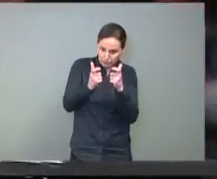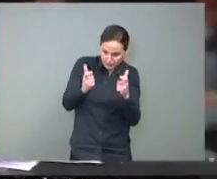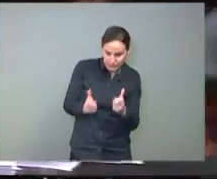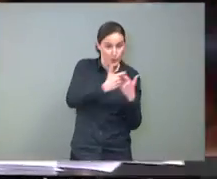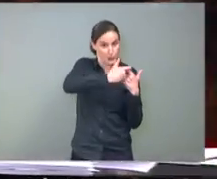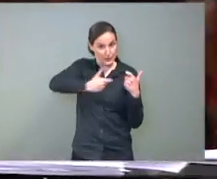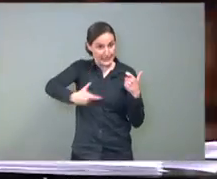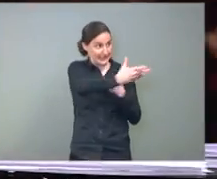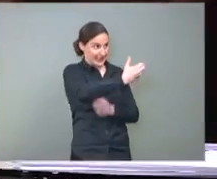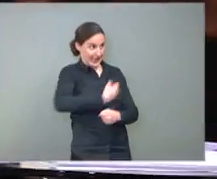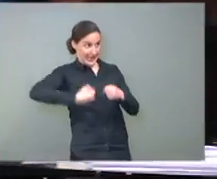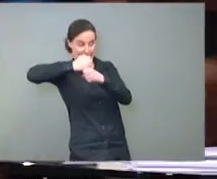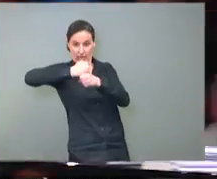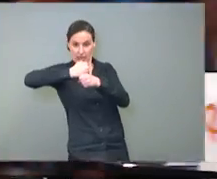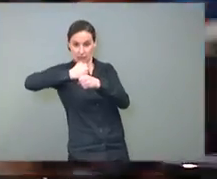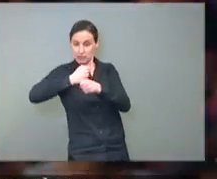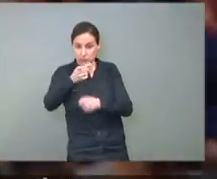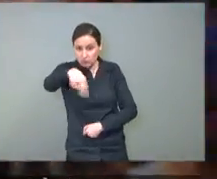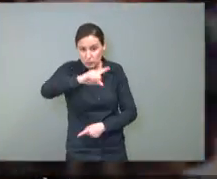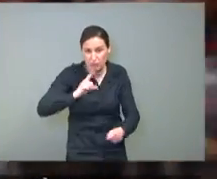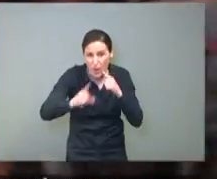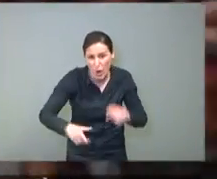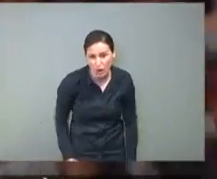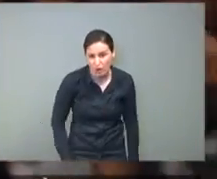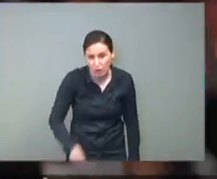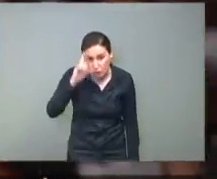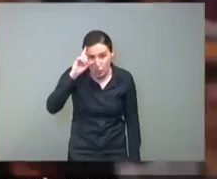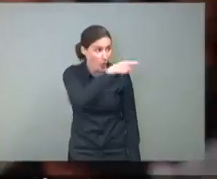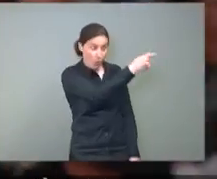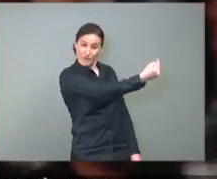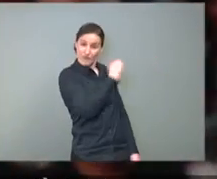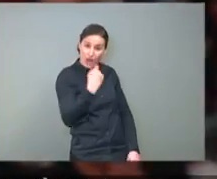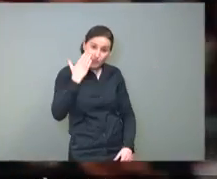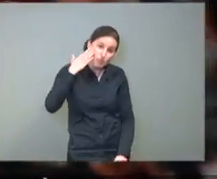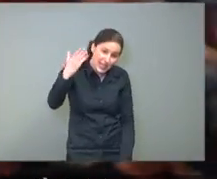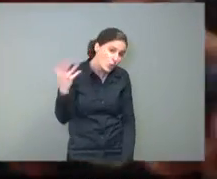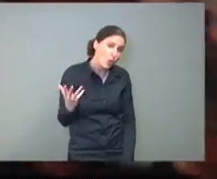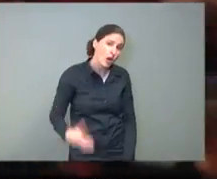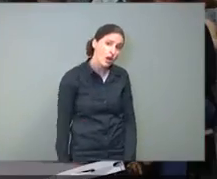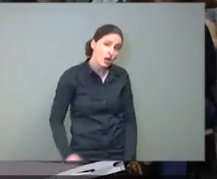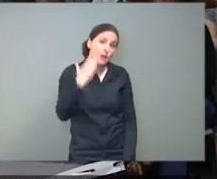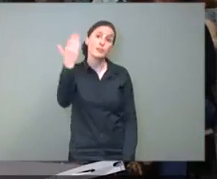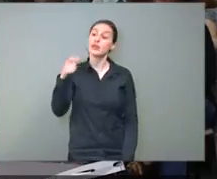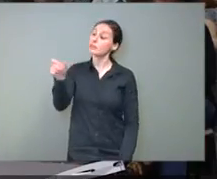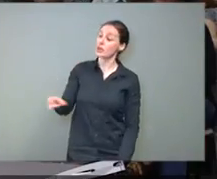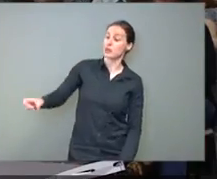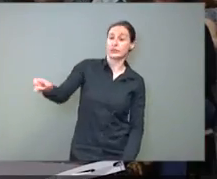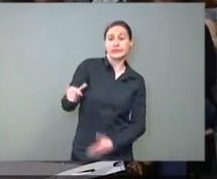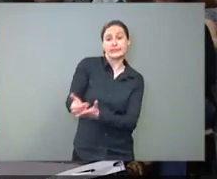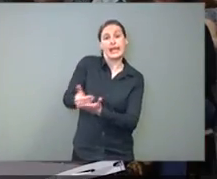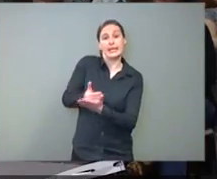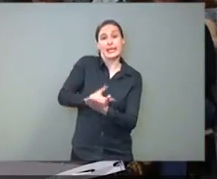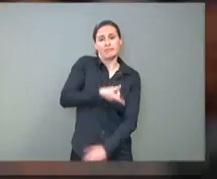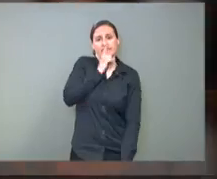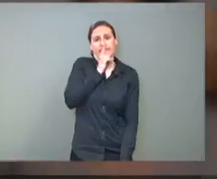condition que les salariés ferment leur bouche. À condition que ce qu'ils appellent le coût du travail, que moi j'appelle le